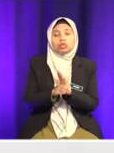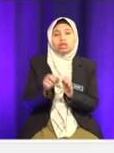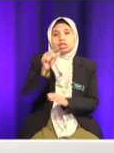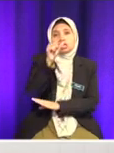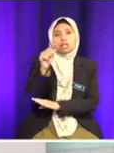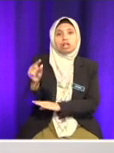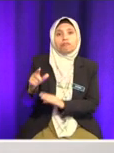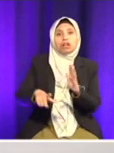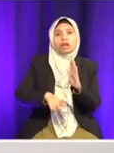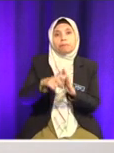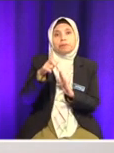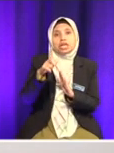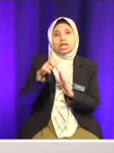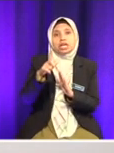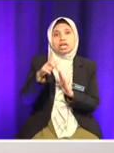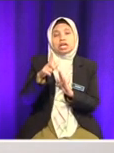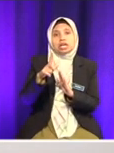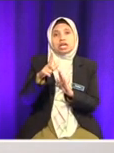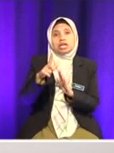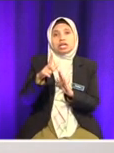itu lebih macam